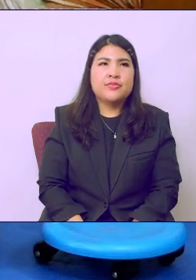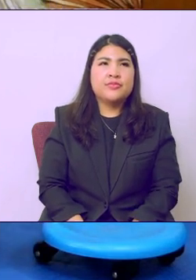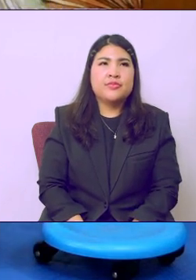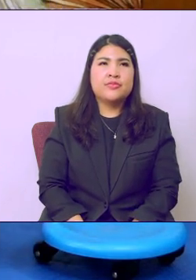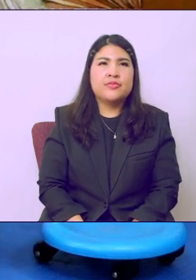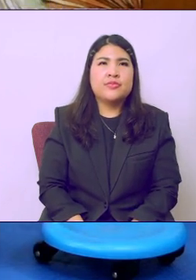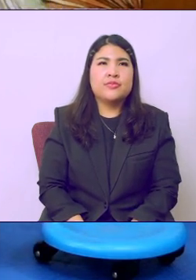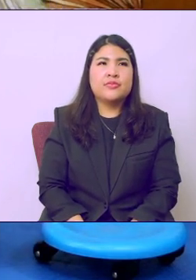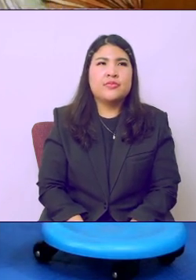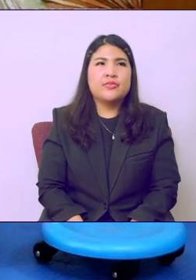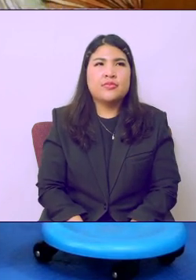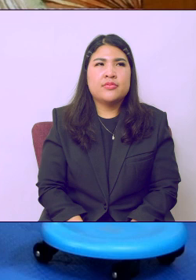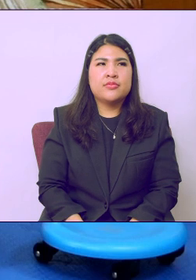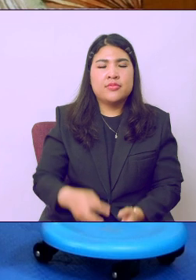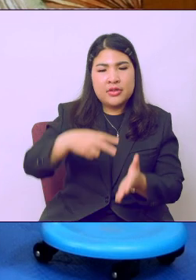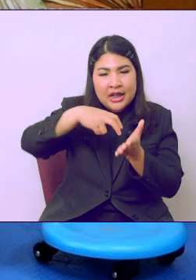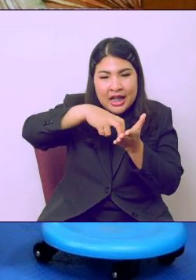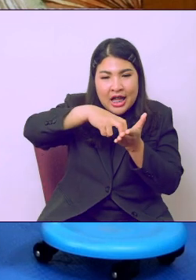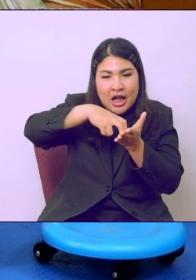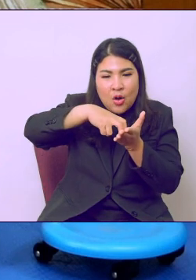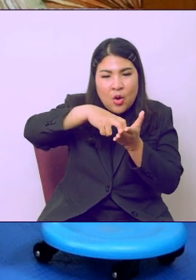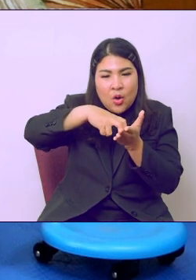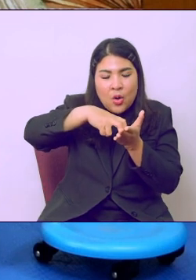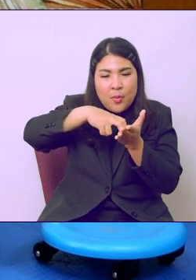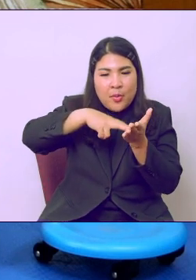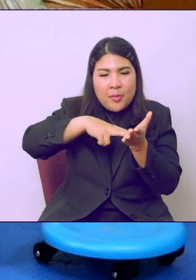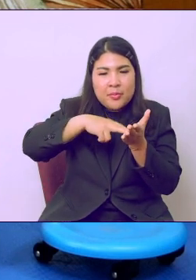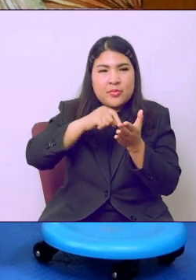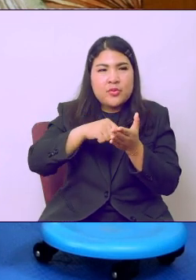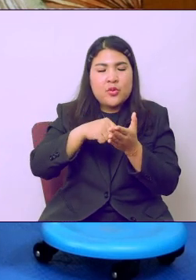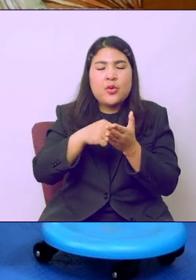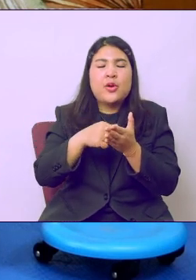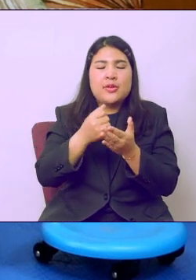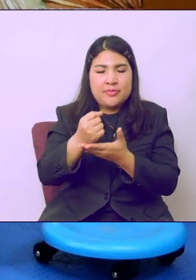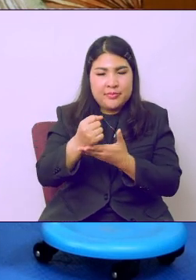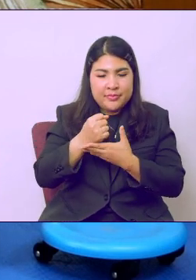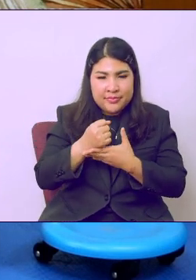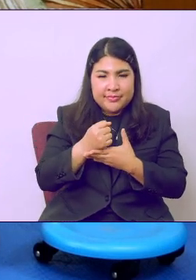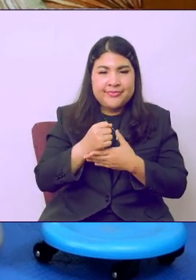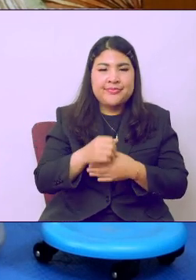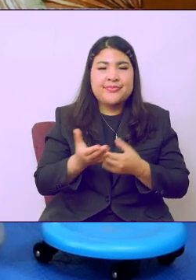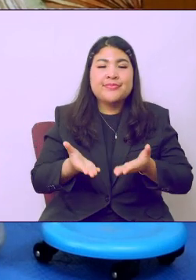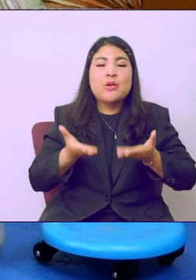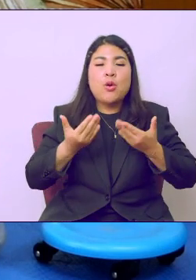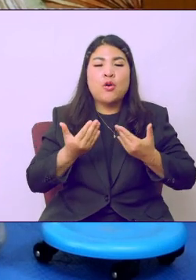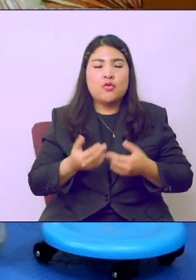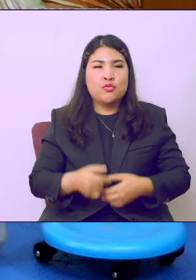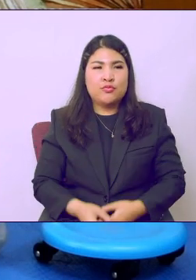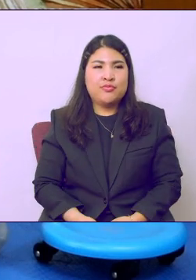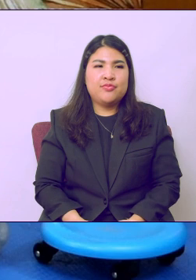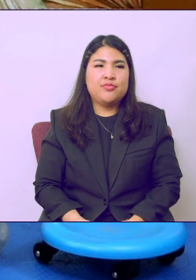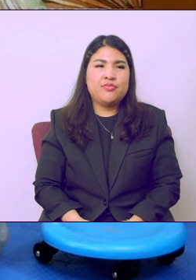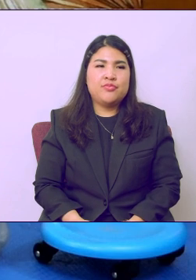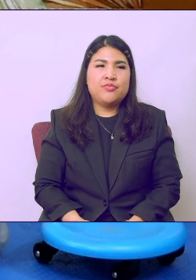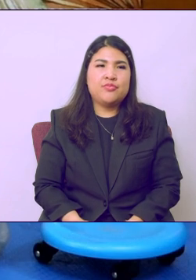ปรับเข่าครับอ่าปรับเข่าเบาๆพี่พี่ตุ๋มเบาๆนะครับขึ้นมาอ่าอย่างงี้นะหายใจเข้าหายใจออกเข้าไปอ่าอันนี้ดี